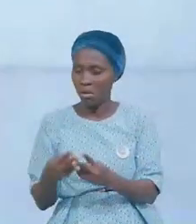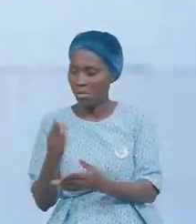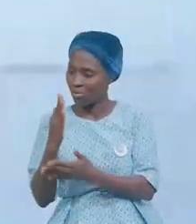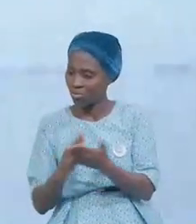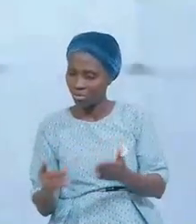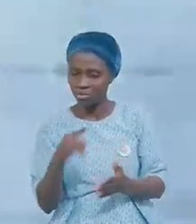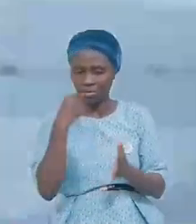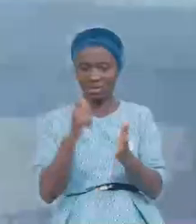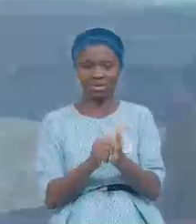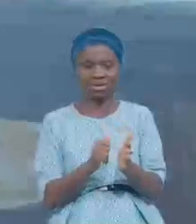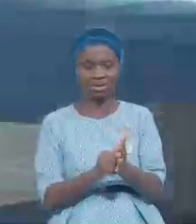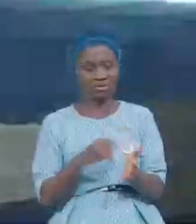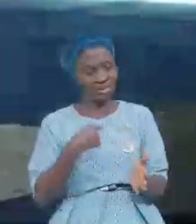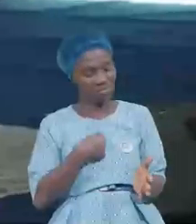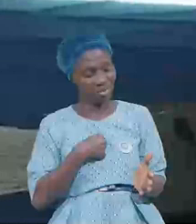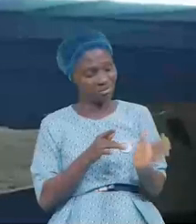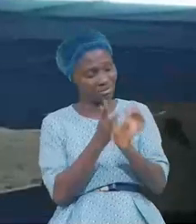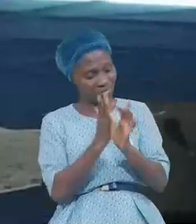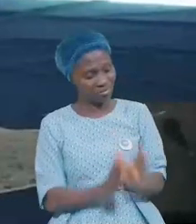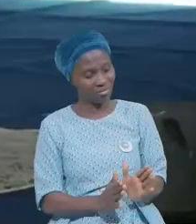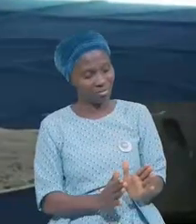je suis un croyant,